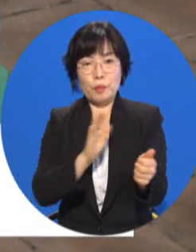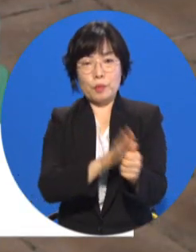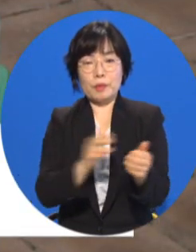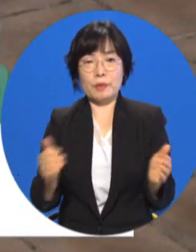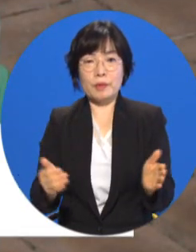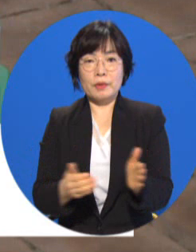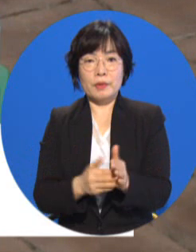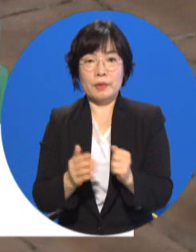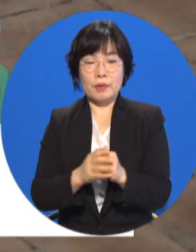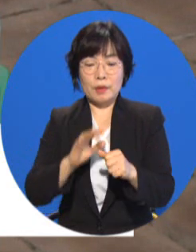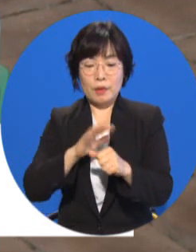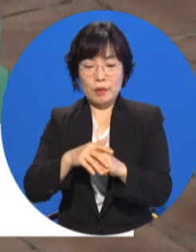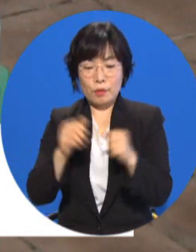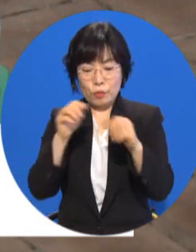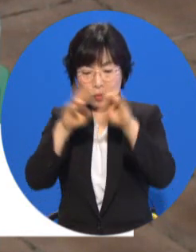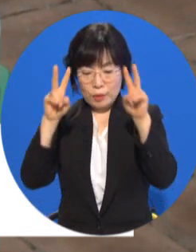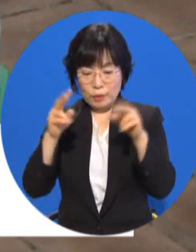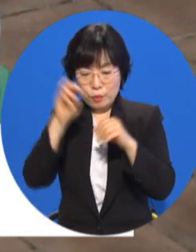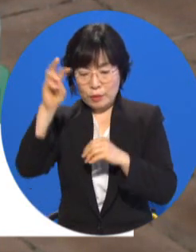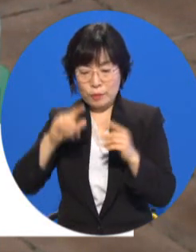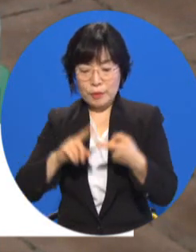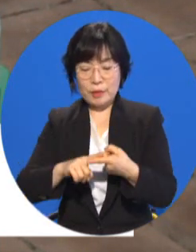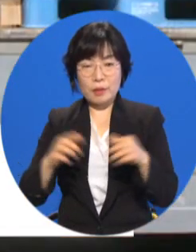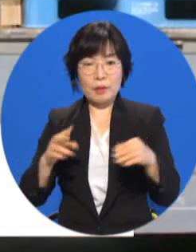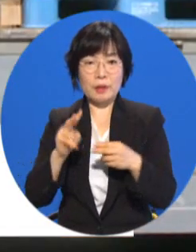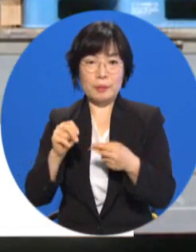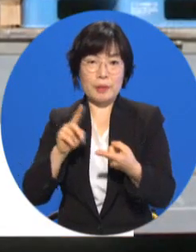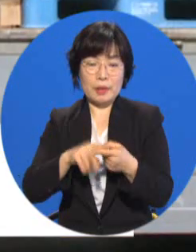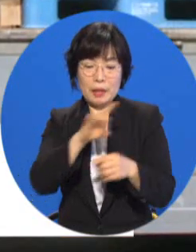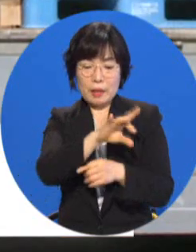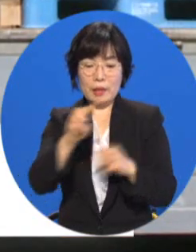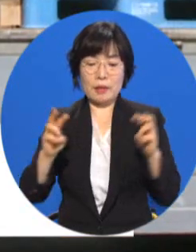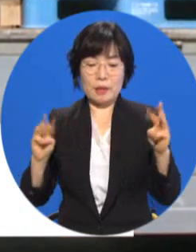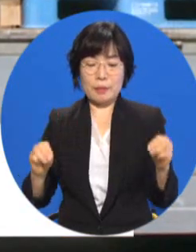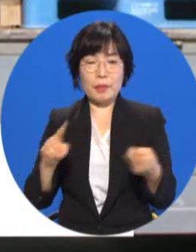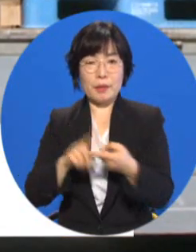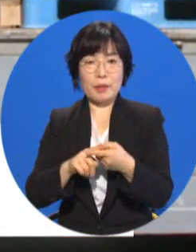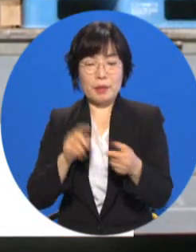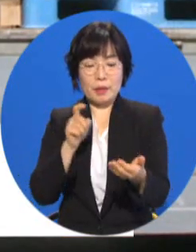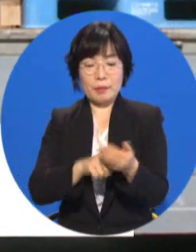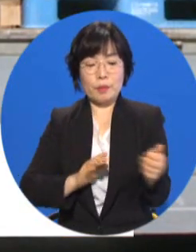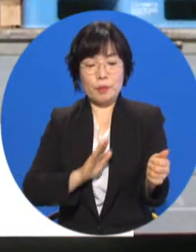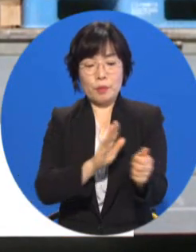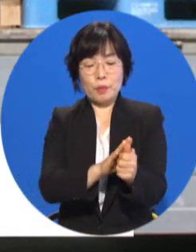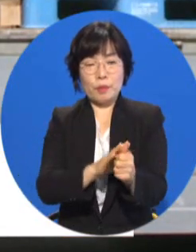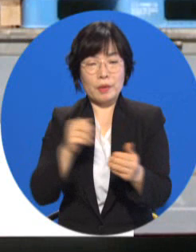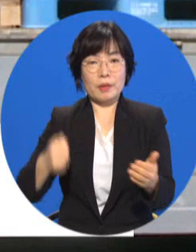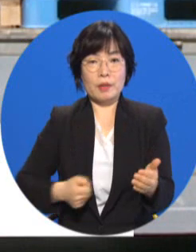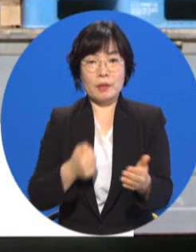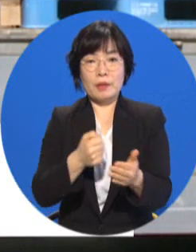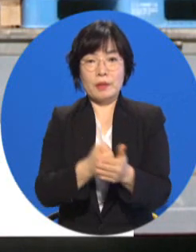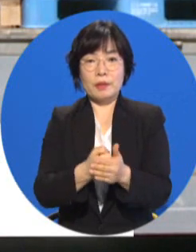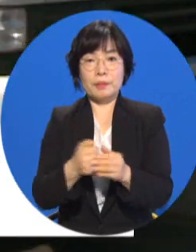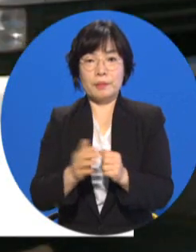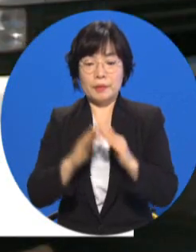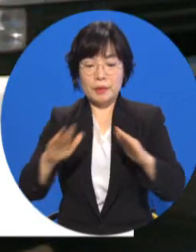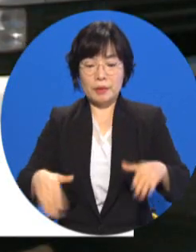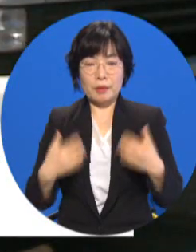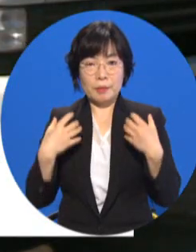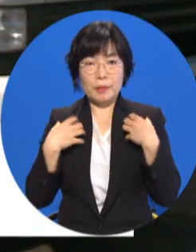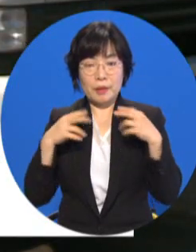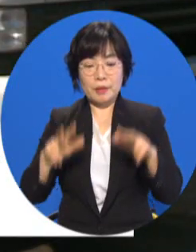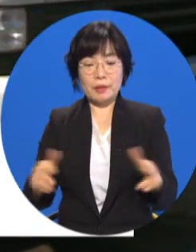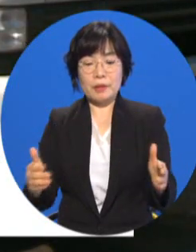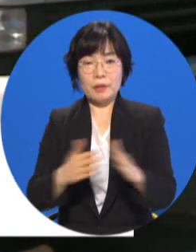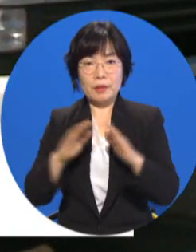이어 대구광역시와 광주광역시에 마스크 각각 3만 개를 긴급 지원하기로 했습니다. 전남도는